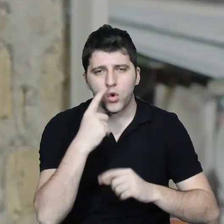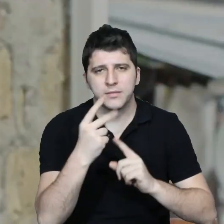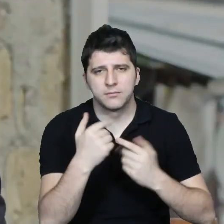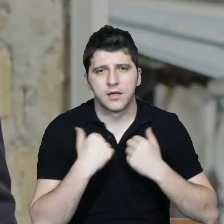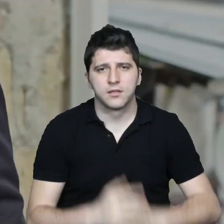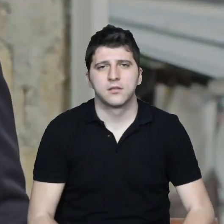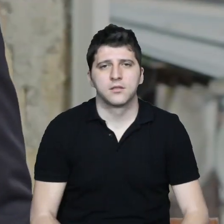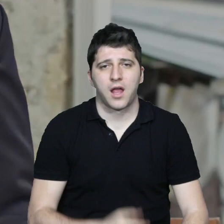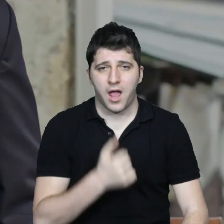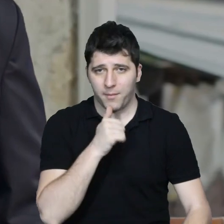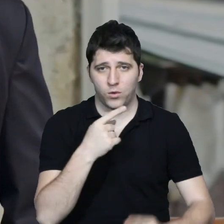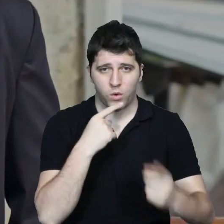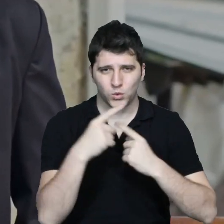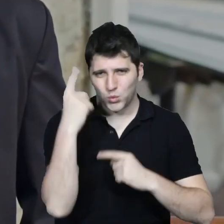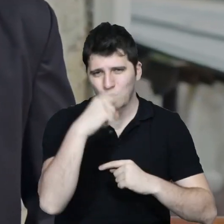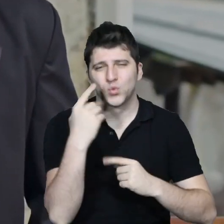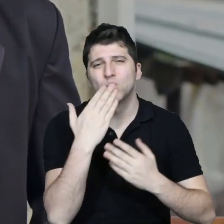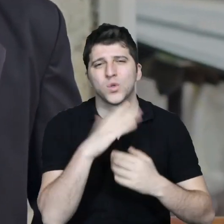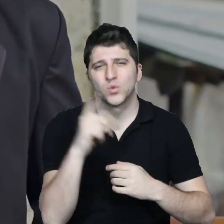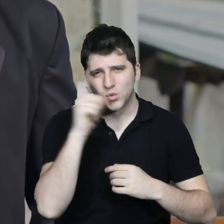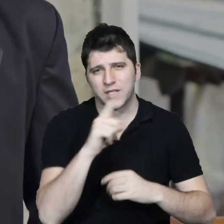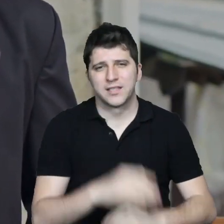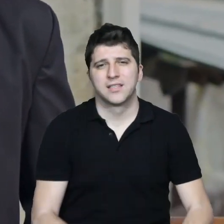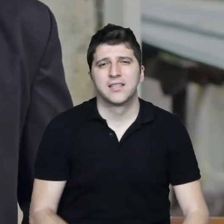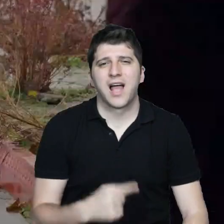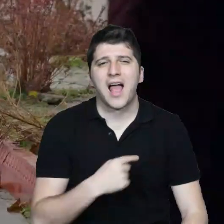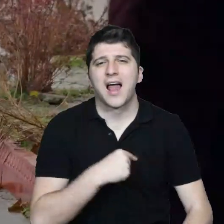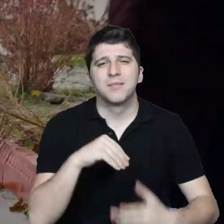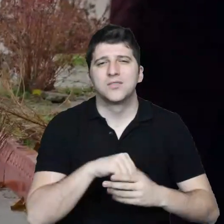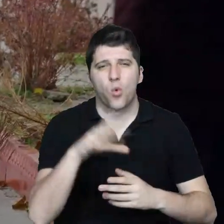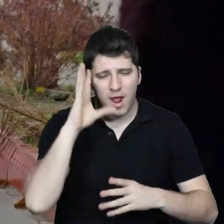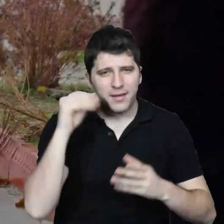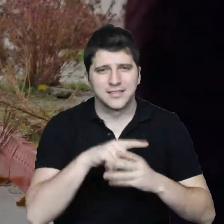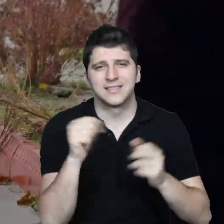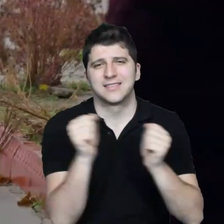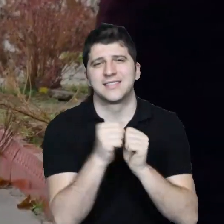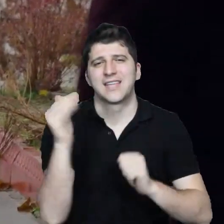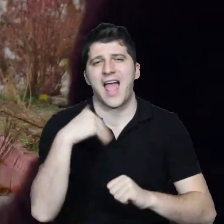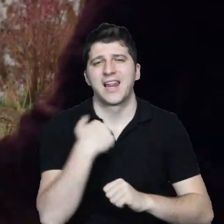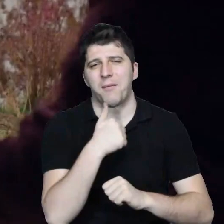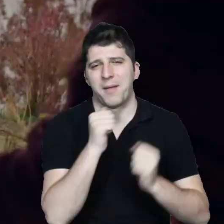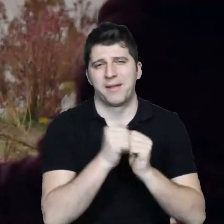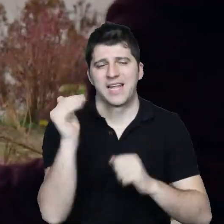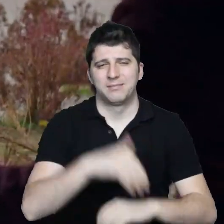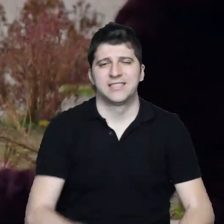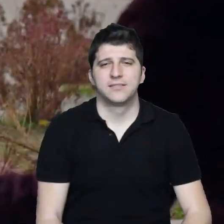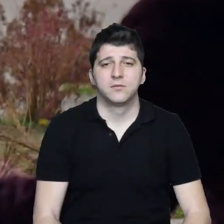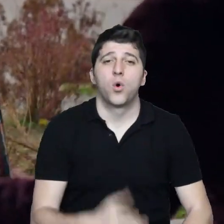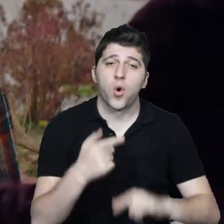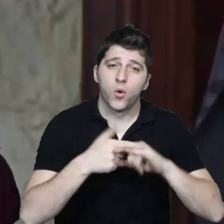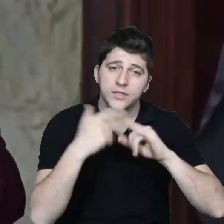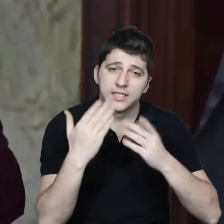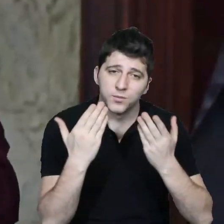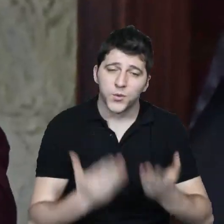İsmail. Abinle konuşacak yüzü olmadığından kalbimdeki notu öğrenmek için yanına velisini de takıp gelmiş. Hoş geldiniz.